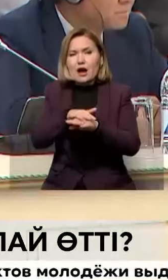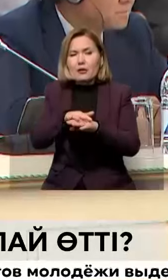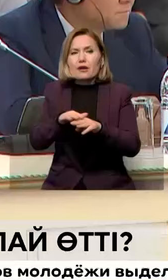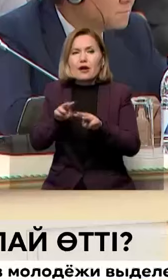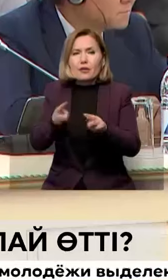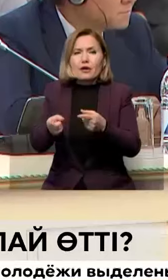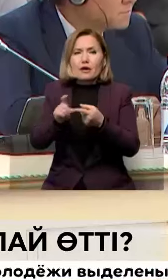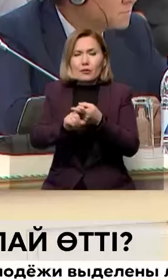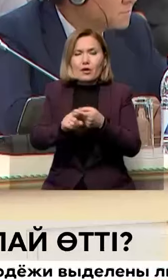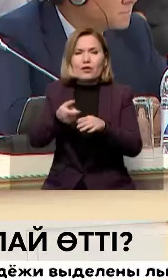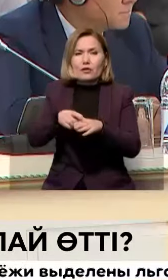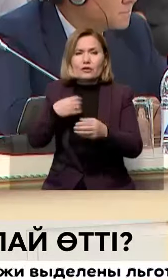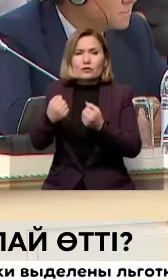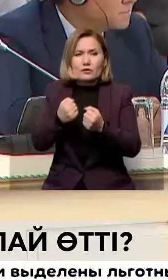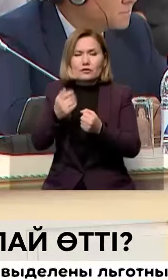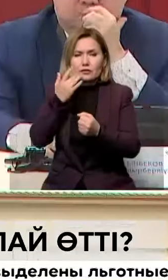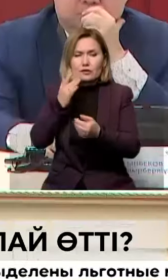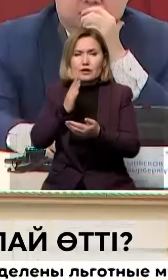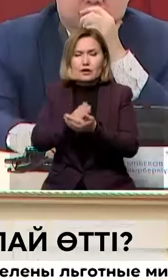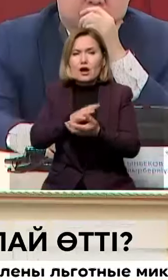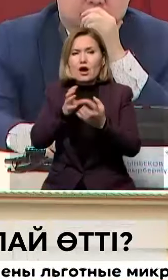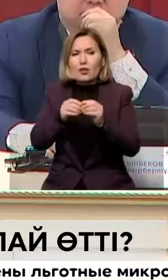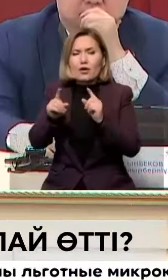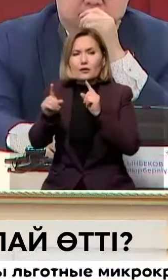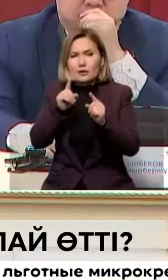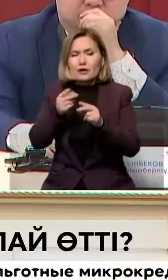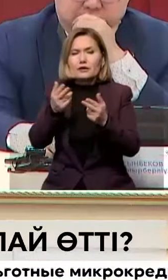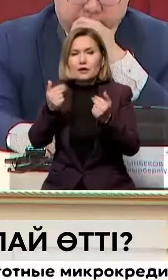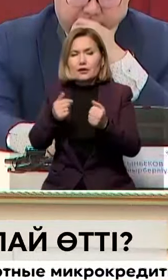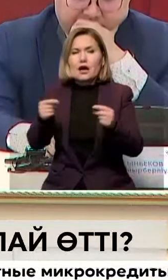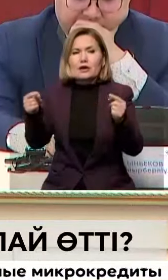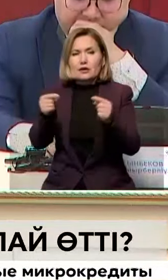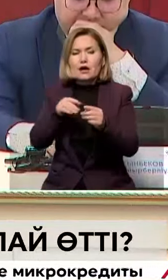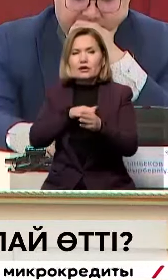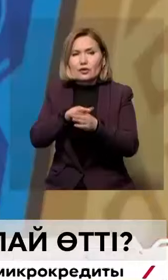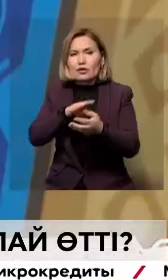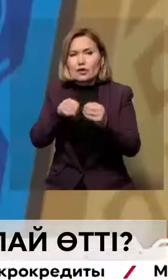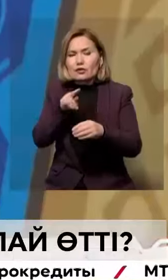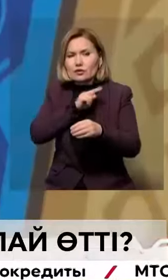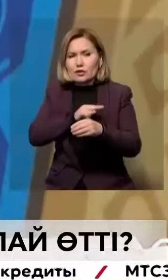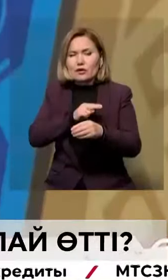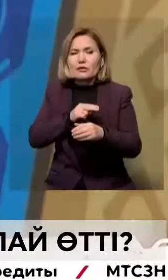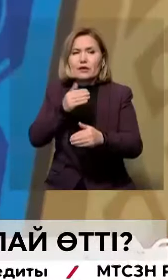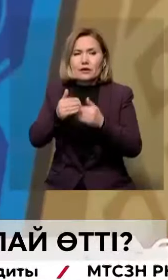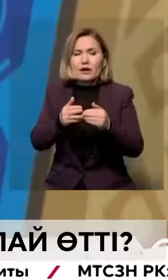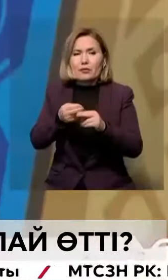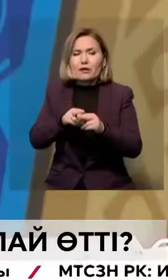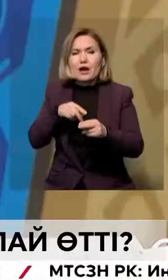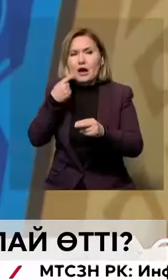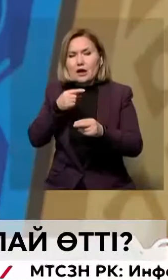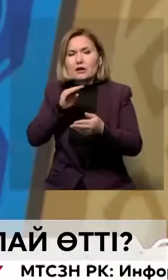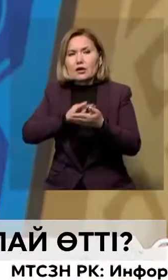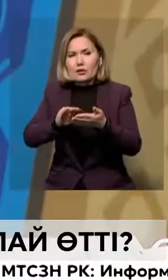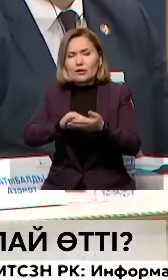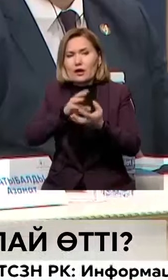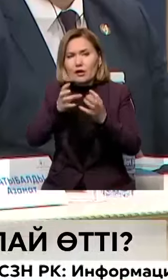арасындағы көпірді нығайтып тұр. Иә, бұл басқосу жай ұран емес, нақты орындалатын ұсыныстармен салмақты. Себебі айтылған ой қағаз бетіне